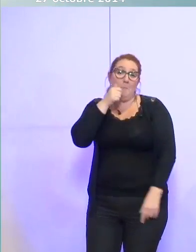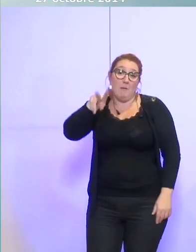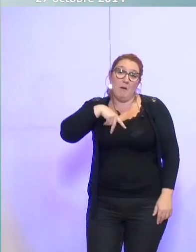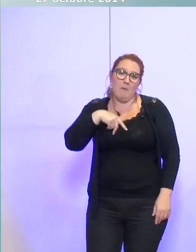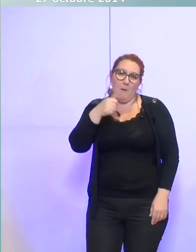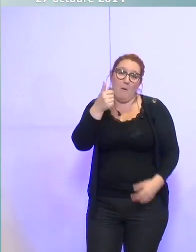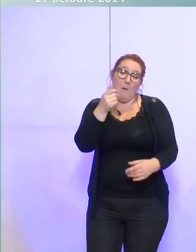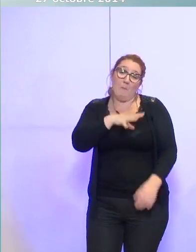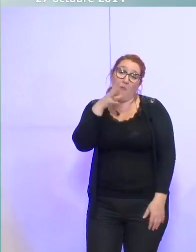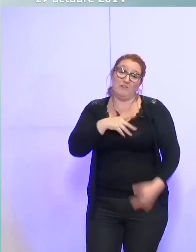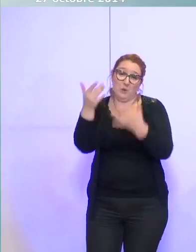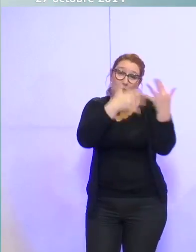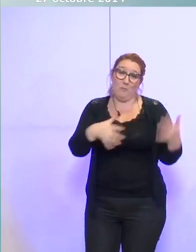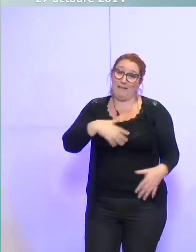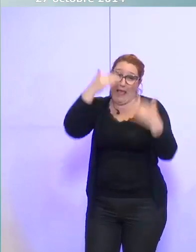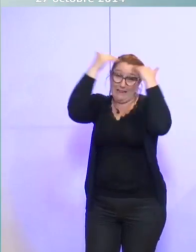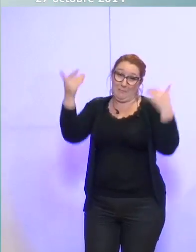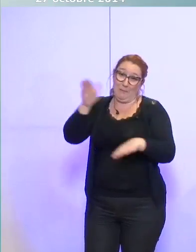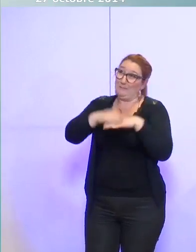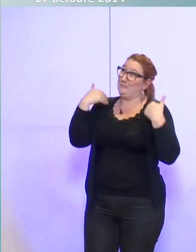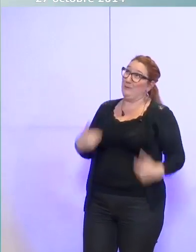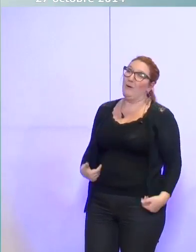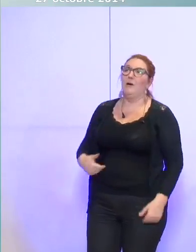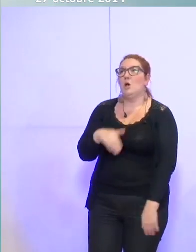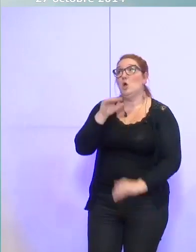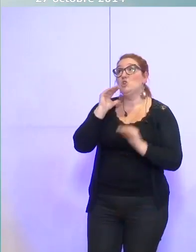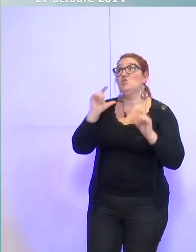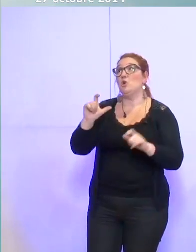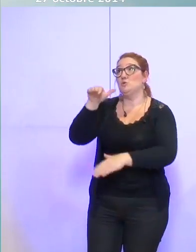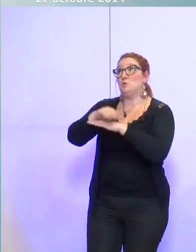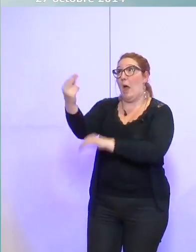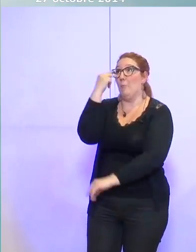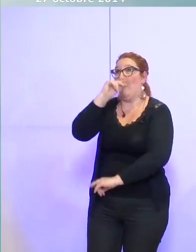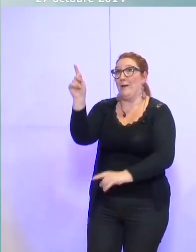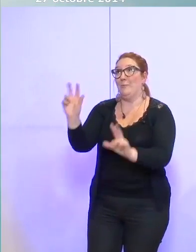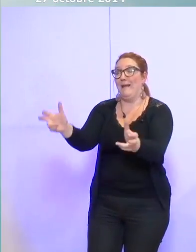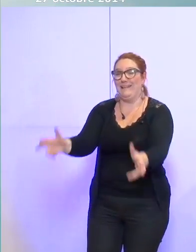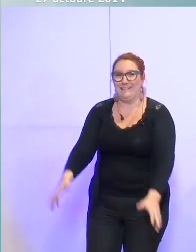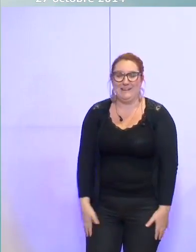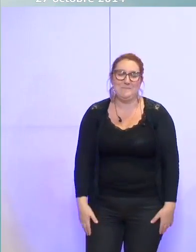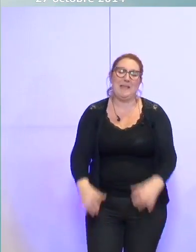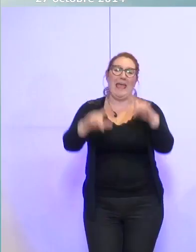désespoir, je suis absolument désolée pour elle. Elle ne me regarde pas ce soir, heureusement. Donc, les trois points du triangle.